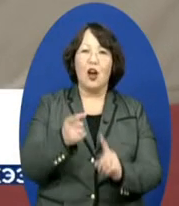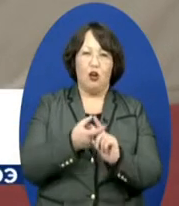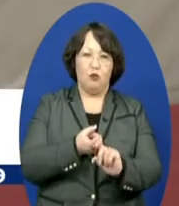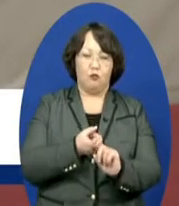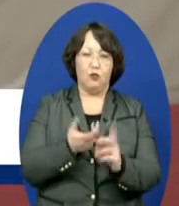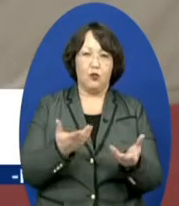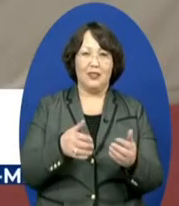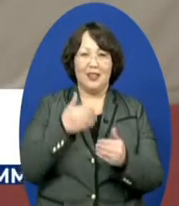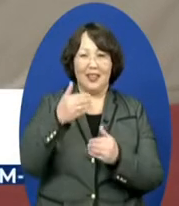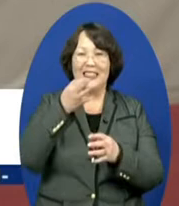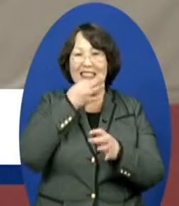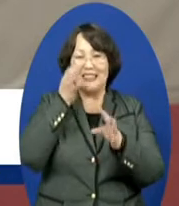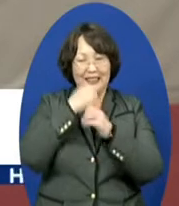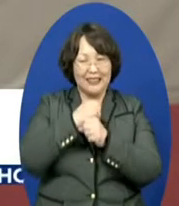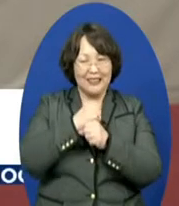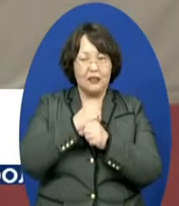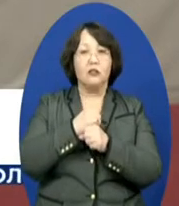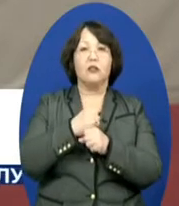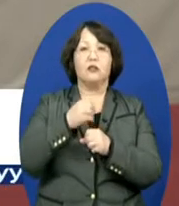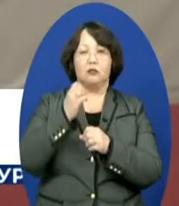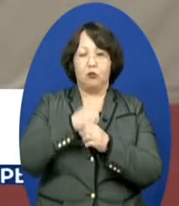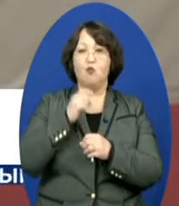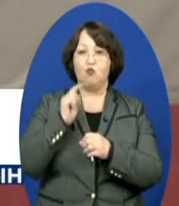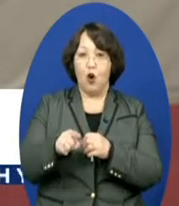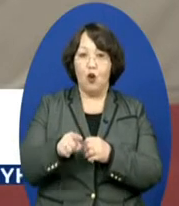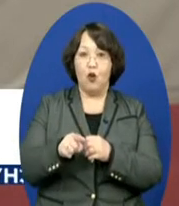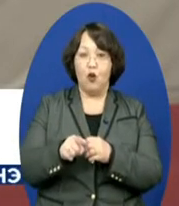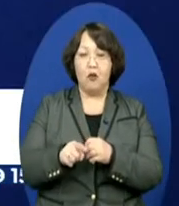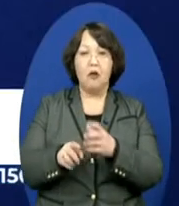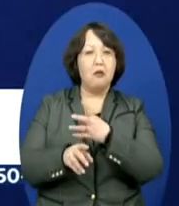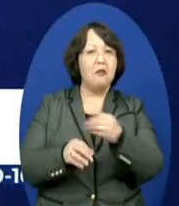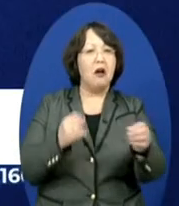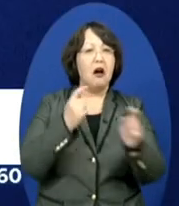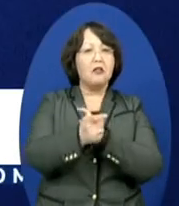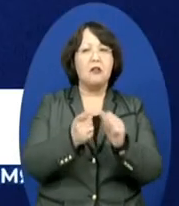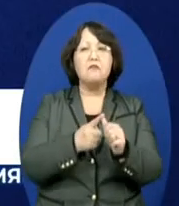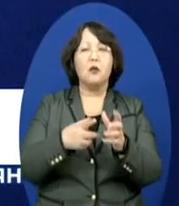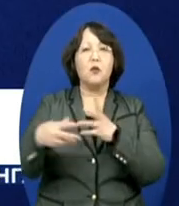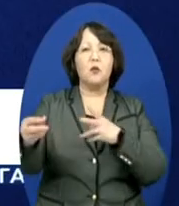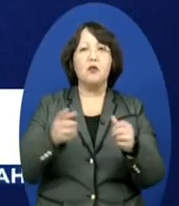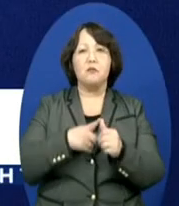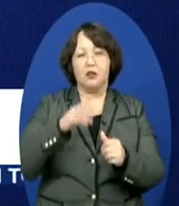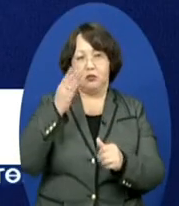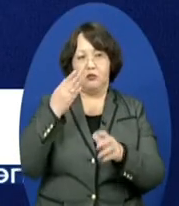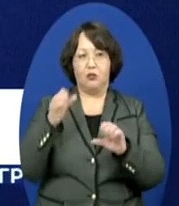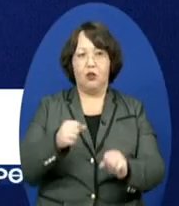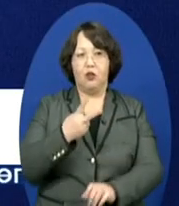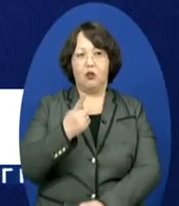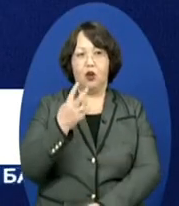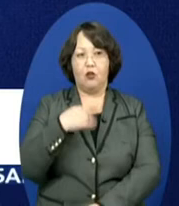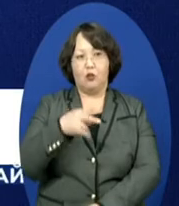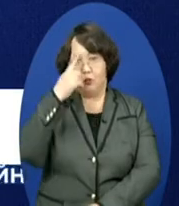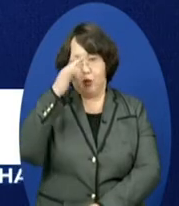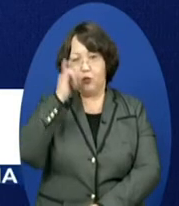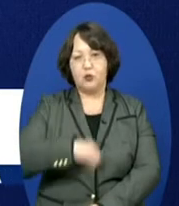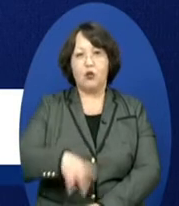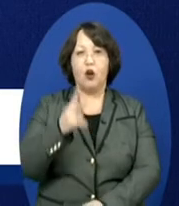энэ илрүүлэг за дээр нь илрүүлчлээ гэхэд хавтлын илрүүлэг их чухал юм байна. Өнгөрсөн 2021 онд манай улсад